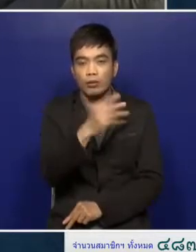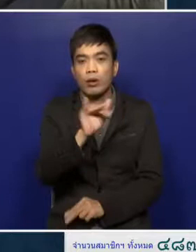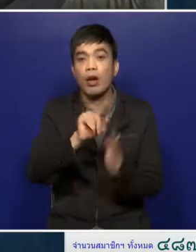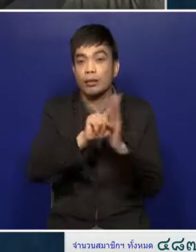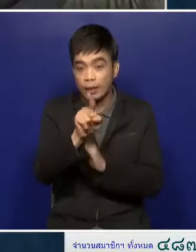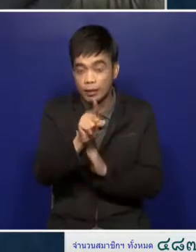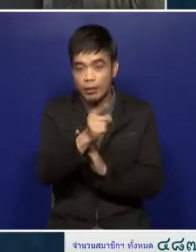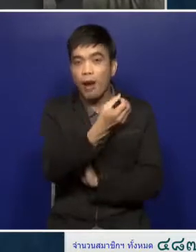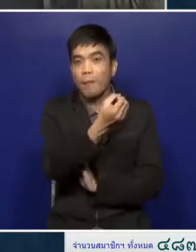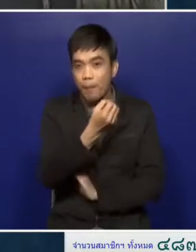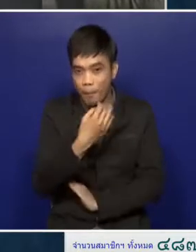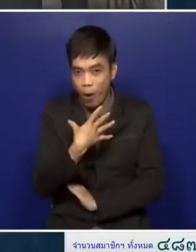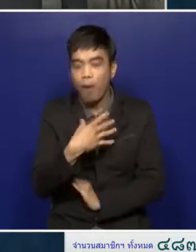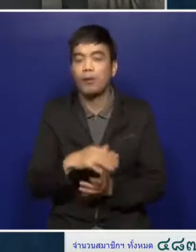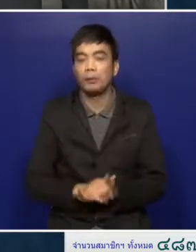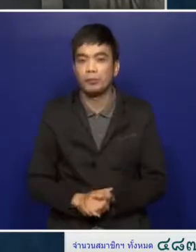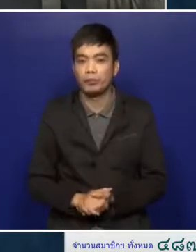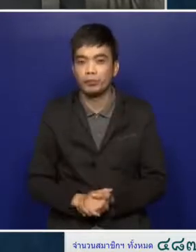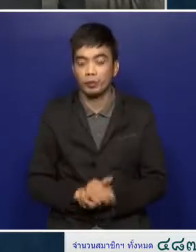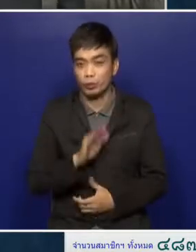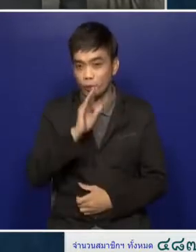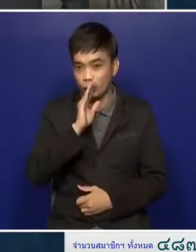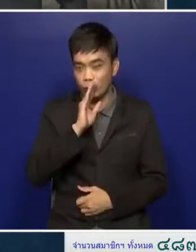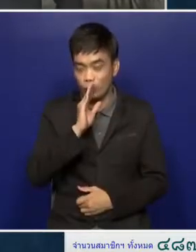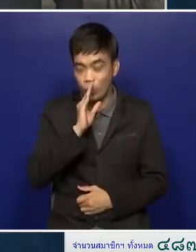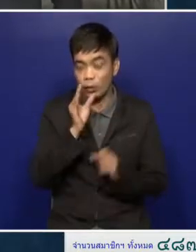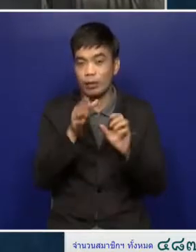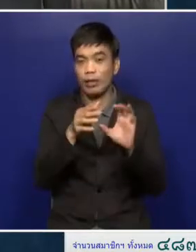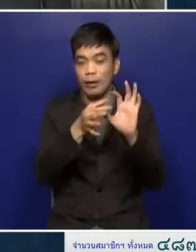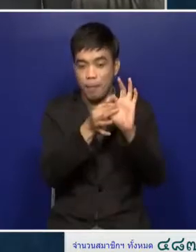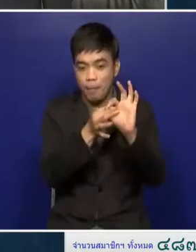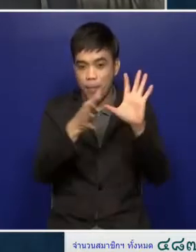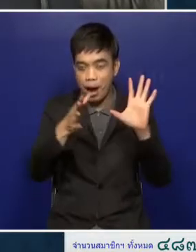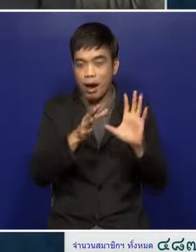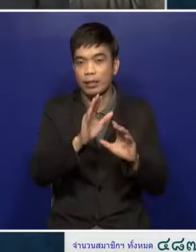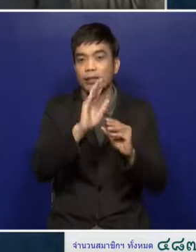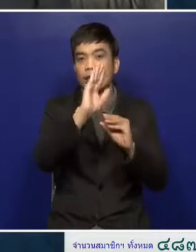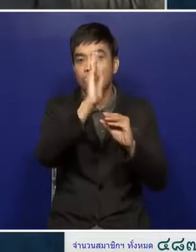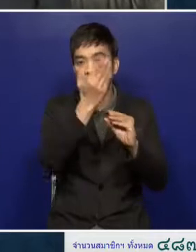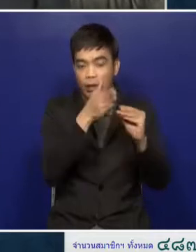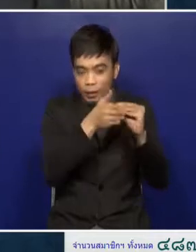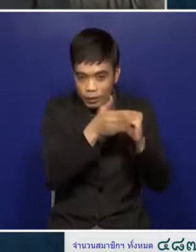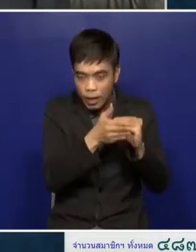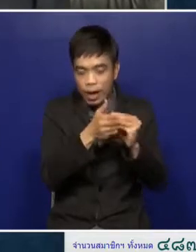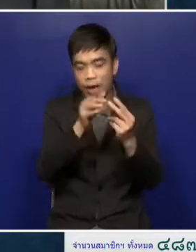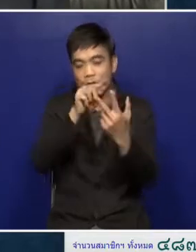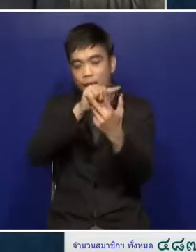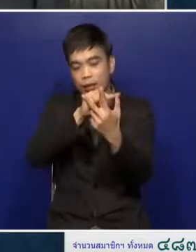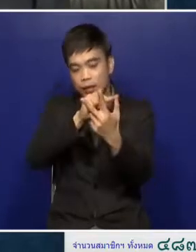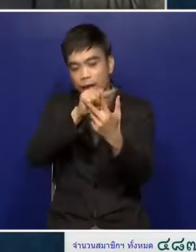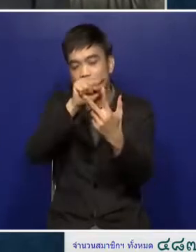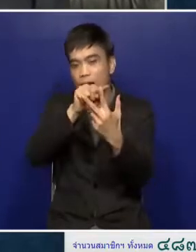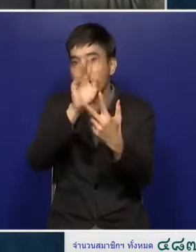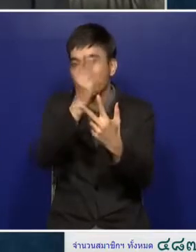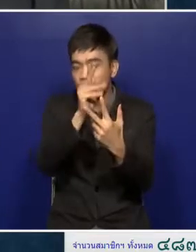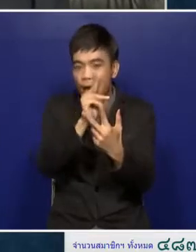ยท่านก็บอกว่าเมื่อเราปลดล็อกทั้งกัญชากัญชงและก็พืชกระท่อมแล้วก็ควรจะให้ความ